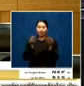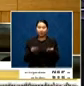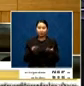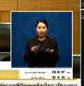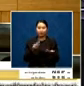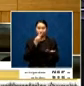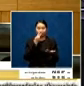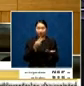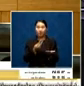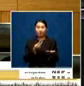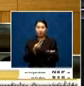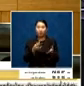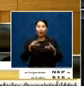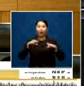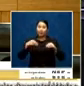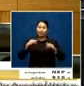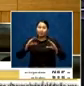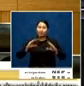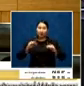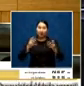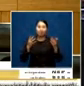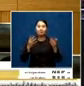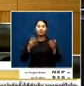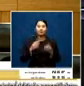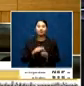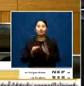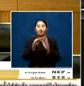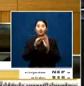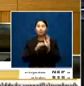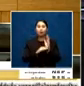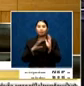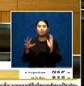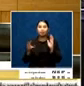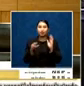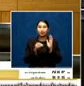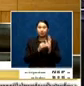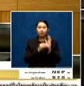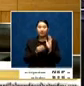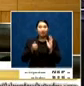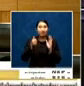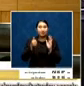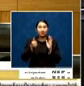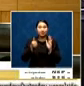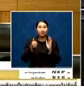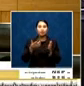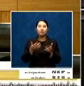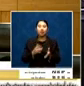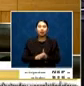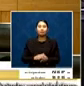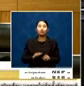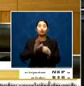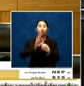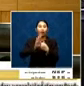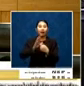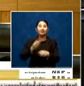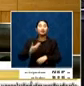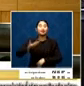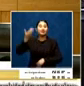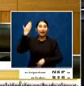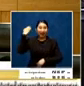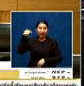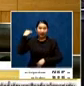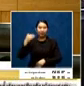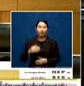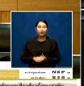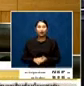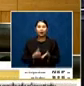ครับ แต่ชัยธวัฒน์เนี่ยมาถึงคอนเซปต์เลย ครับ คอนเซปต์เลยว่าทำไมถึงต้องเป็นพิธาและทำไมถึงประเด็นเรื่องที่ถูกโจมตีเนี่ยมันคืออะ